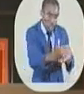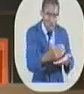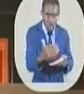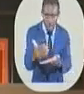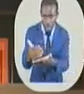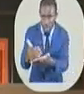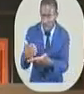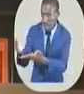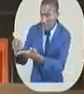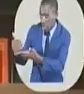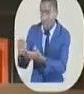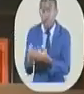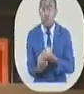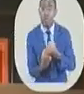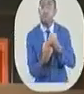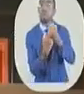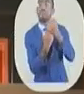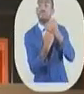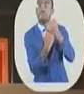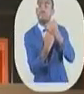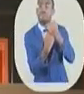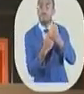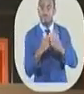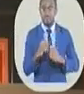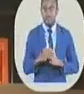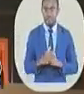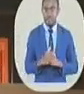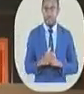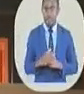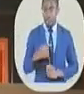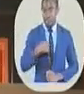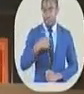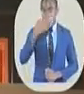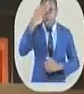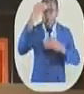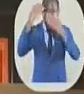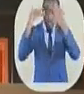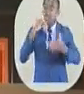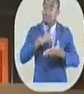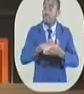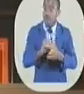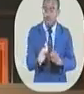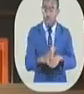de contribuer dans un élan de solidarité. Car, ne l'oublions pas,